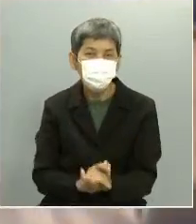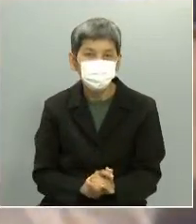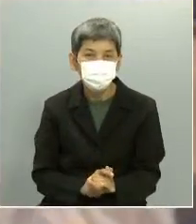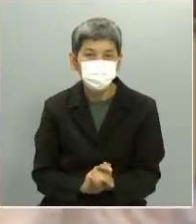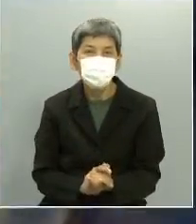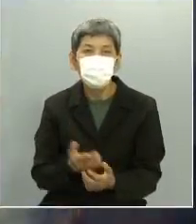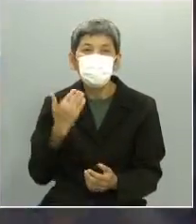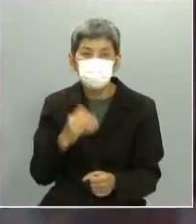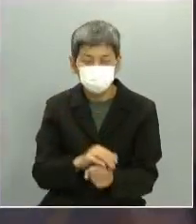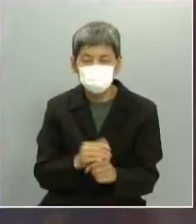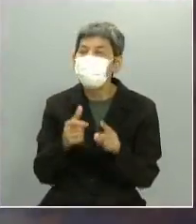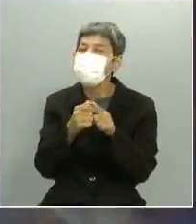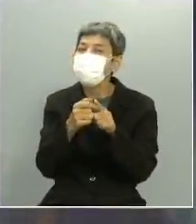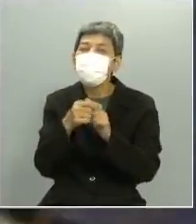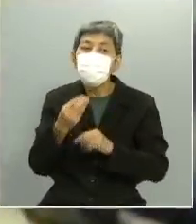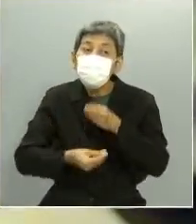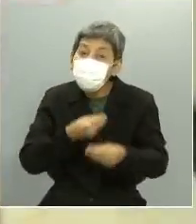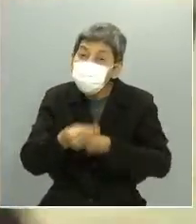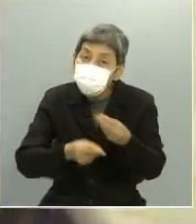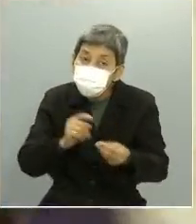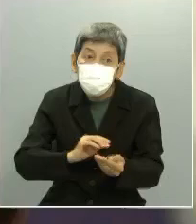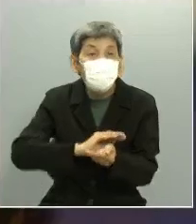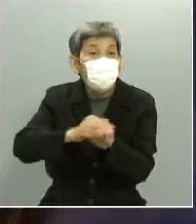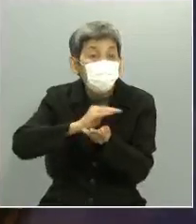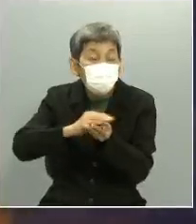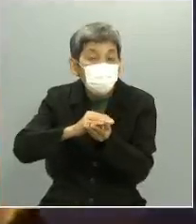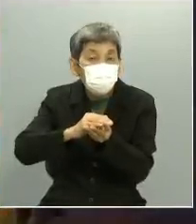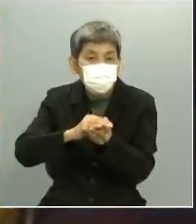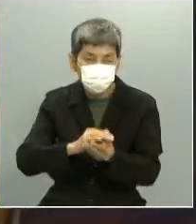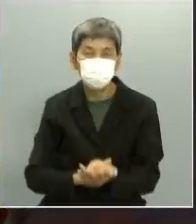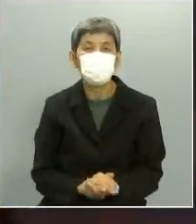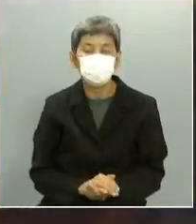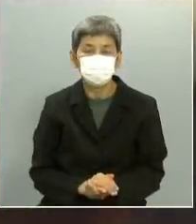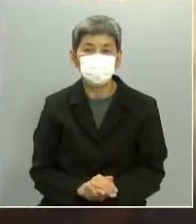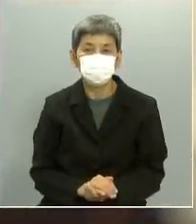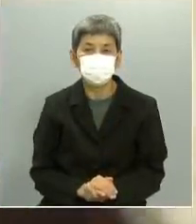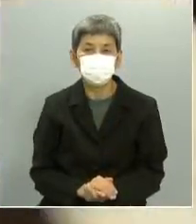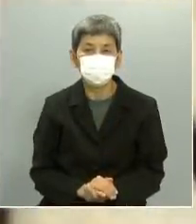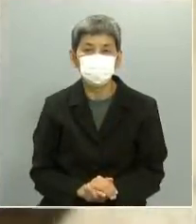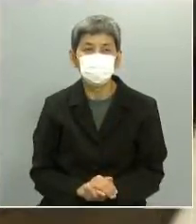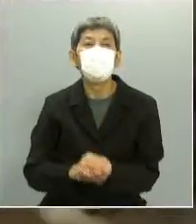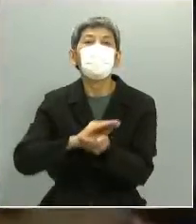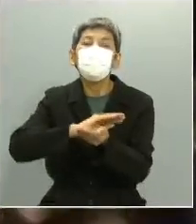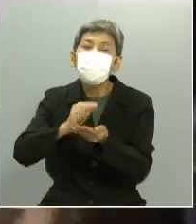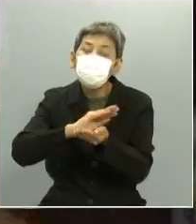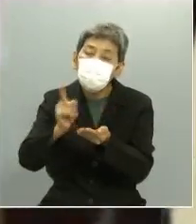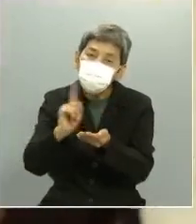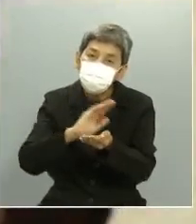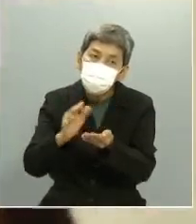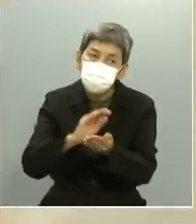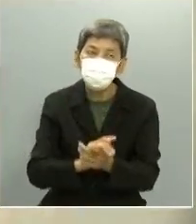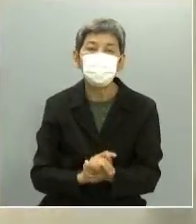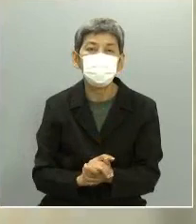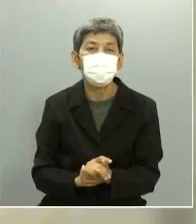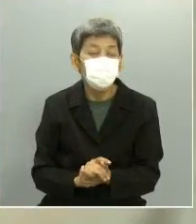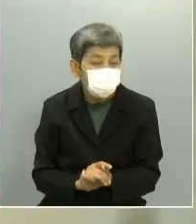ยนี่อะไรเนี่ย มะ ม่วงอะไรเนี่ย มะม่วงมันเนซ่าครับ อันนี้ชอบกันมาจากไหนเนี่ยราคาเท่าไหร่เนี่ย มาพร้อมตลาดครับ